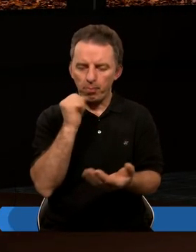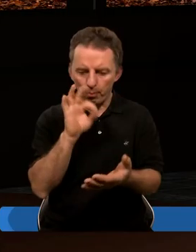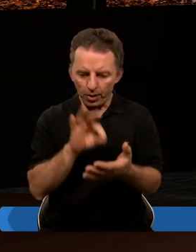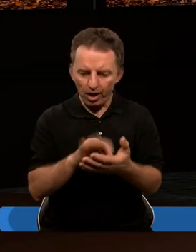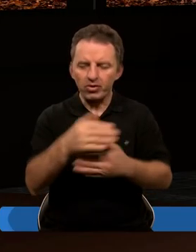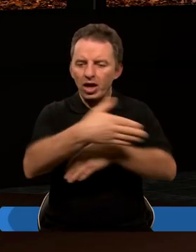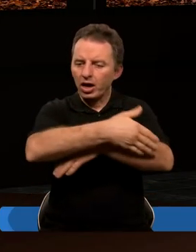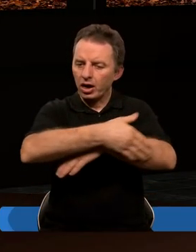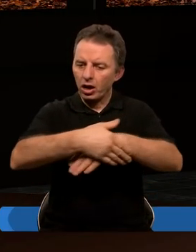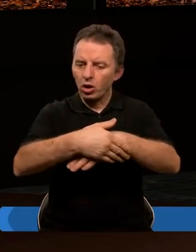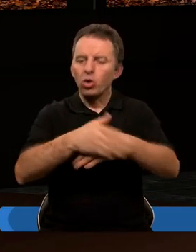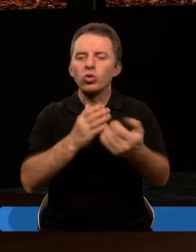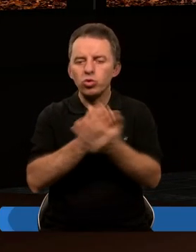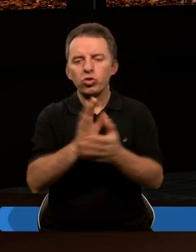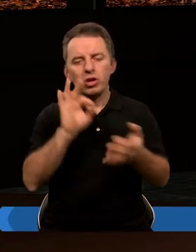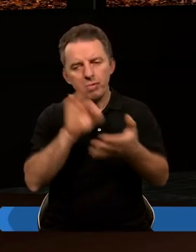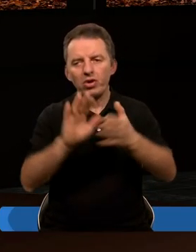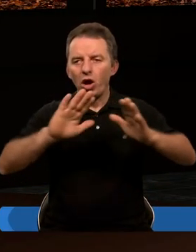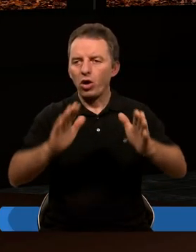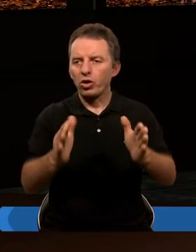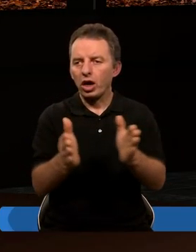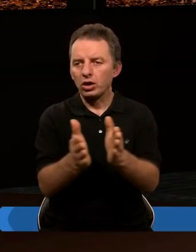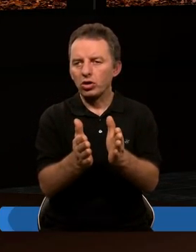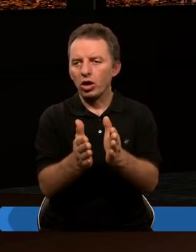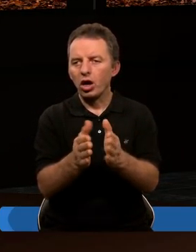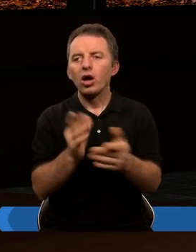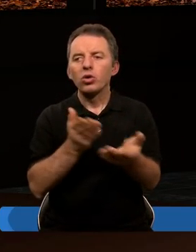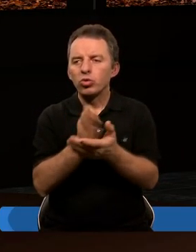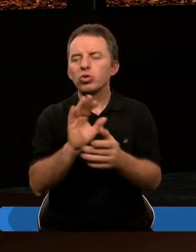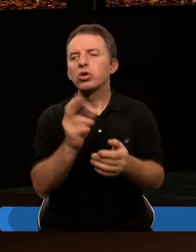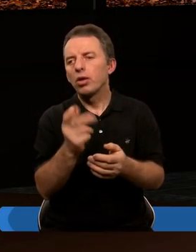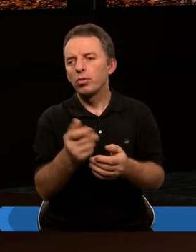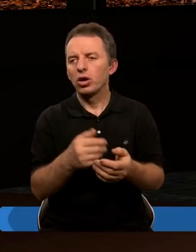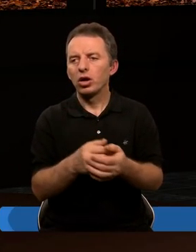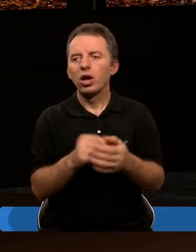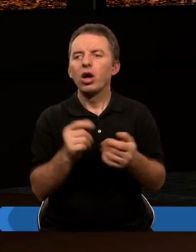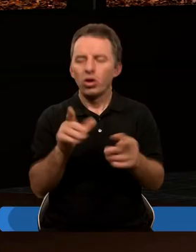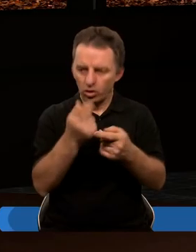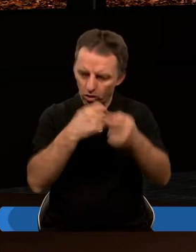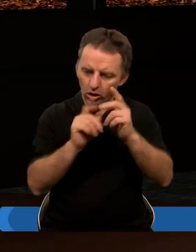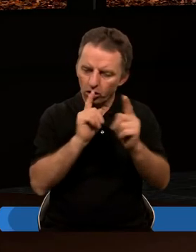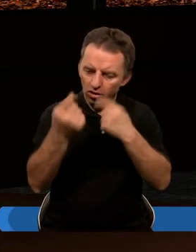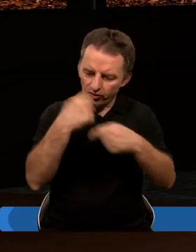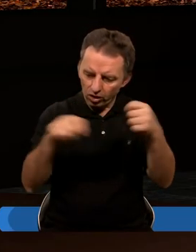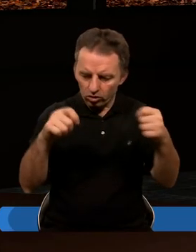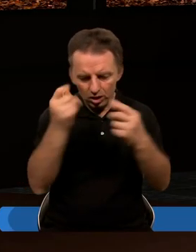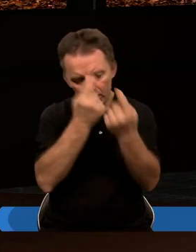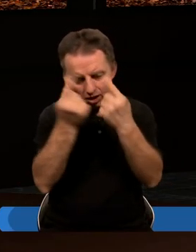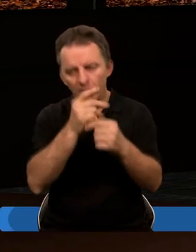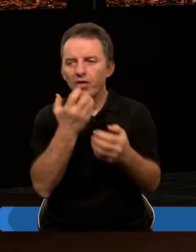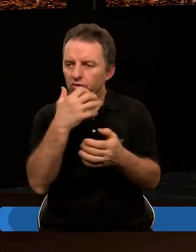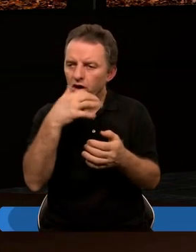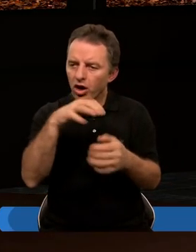służy czemuś ograniczonemu. Natomiast czemu? No rozważaliśmy już wcześniej w tych różnych,